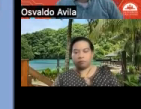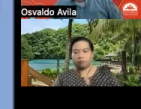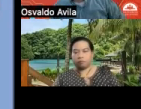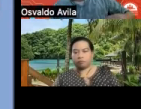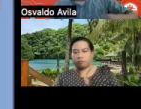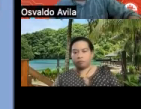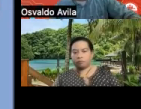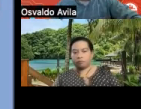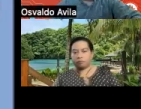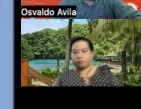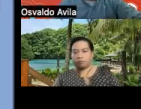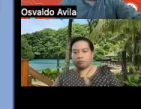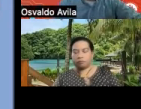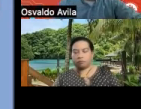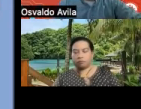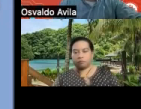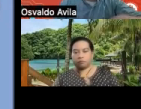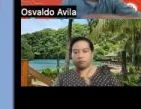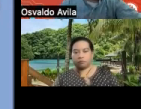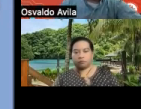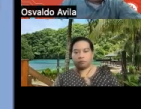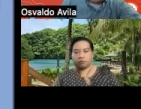Marshall, جزيرة Marshall هي واحدة من ثلاث